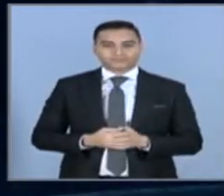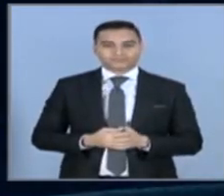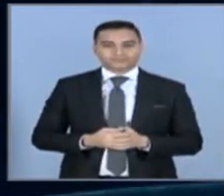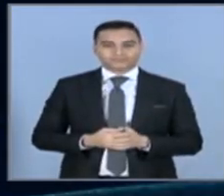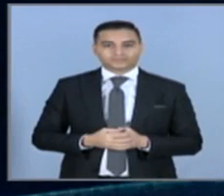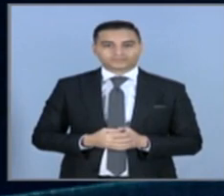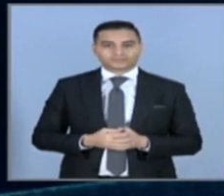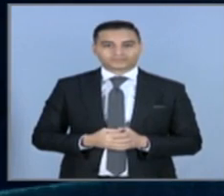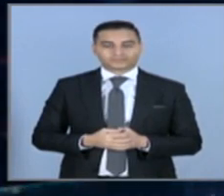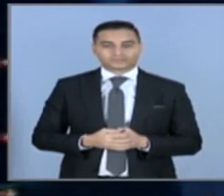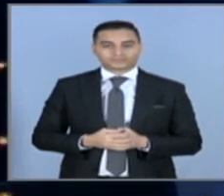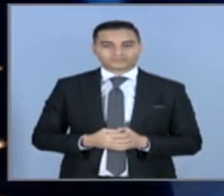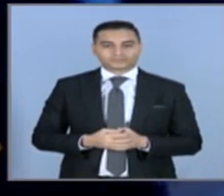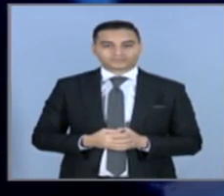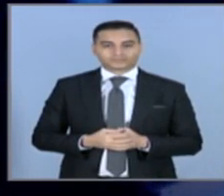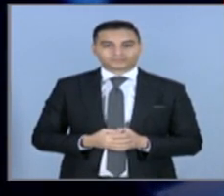الفنون،